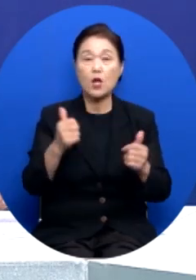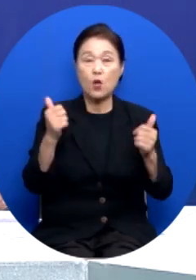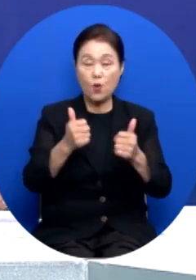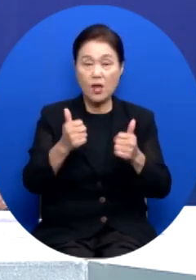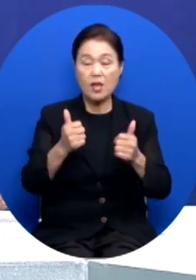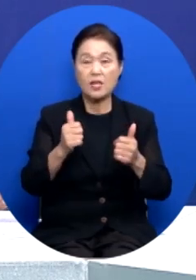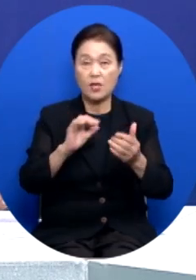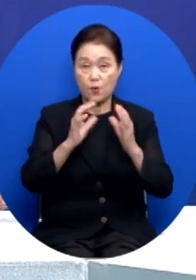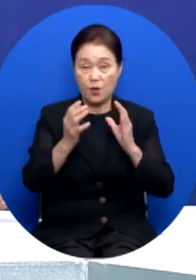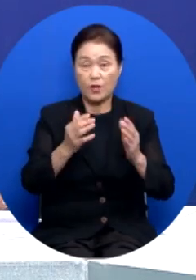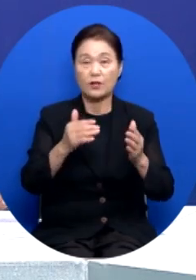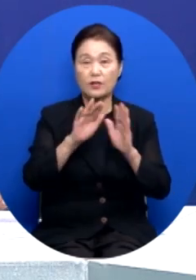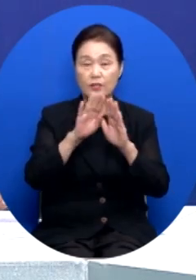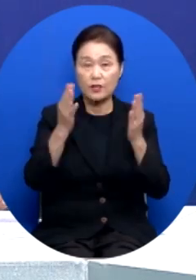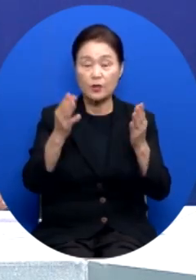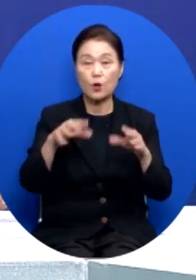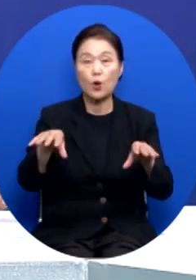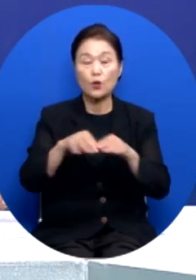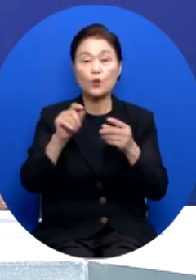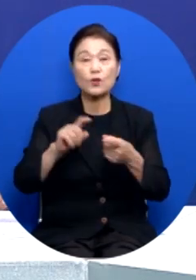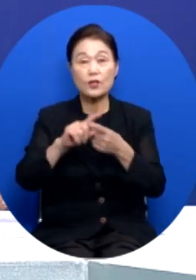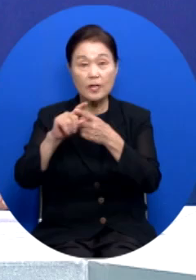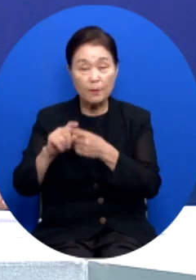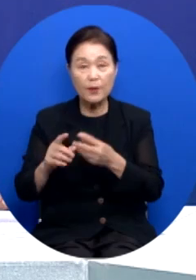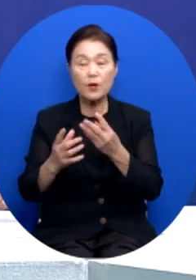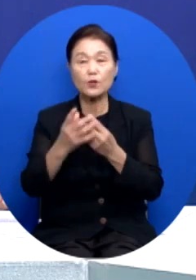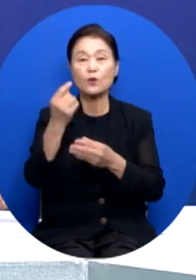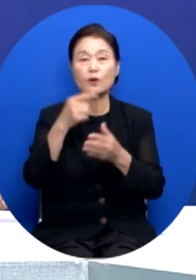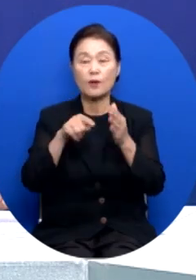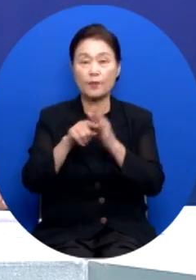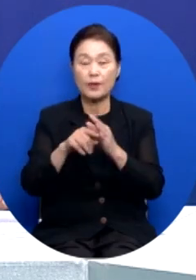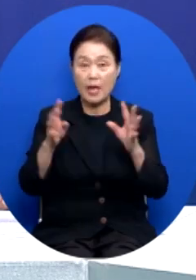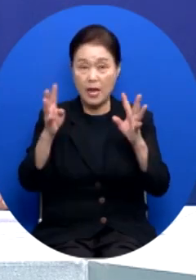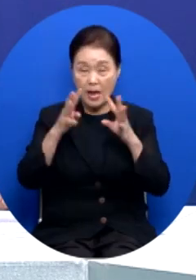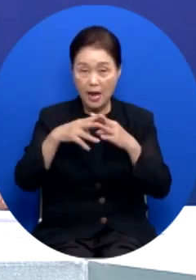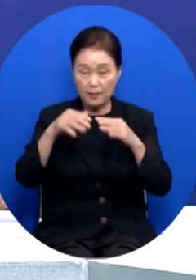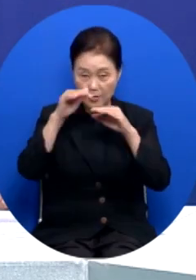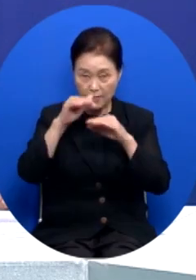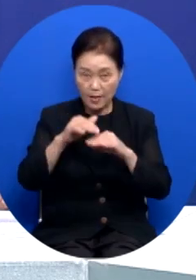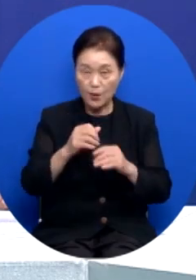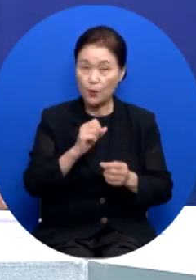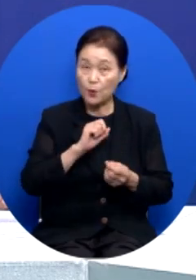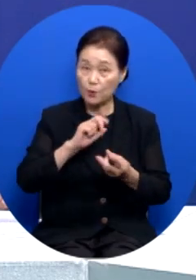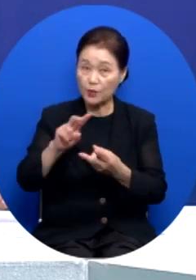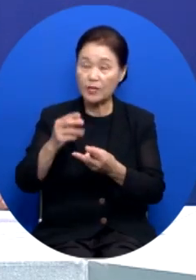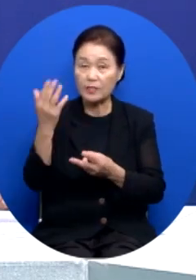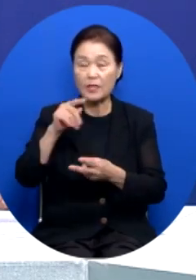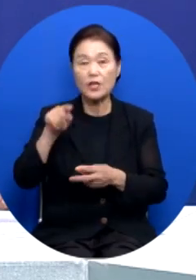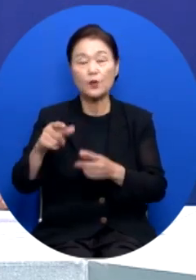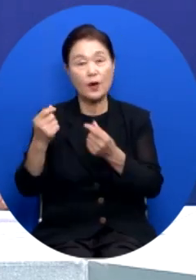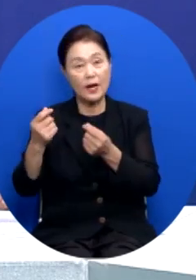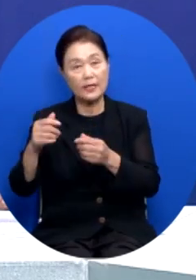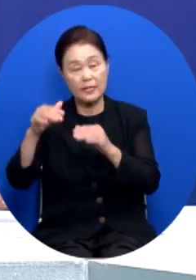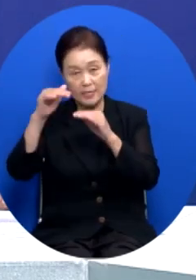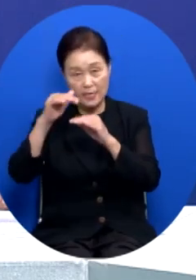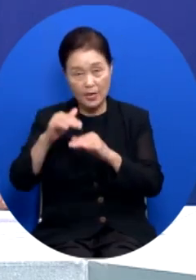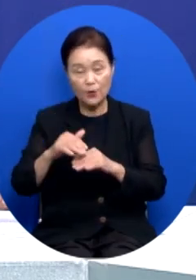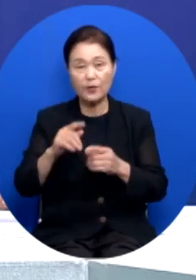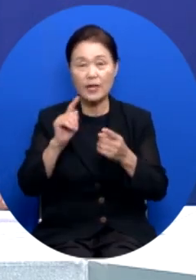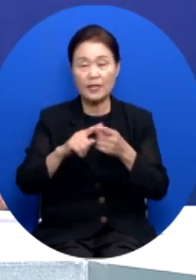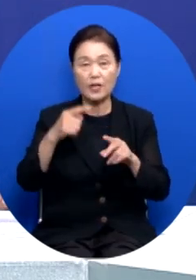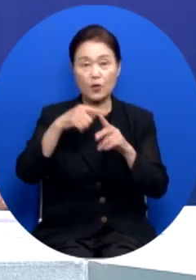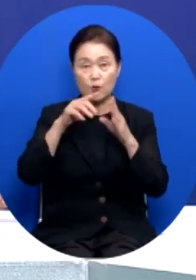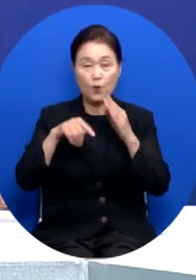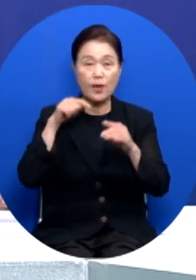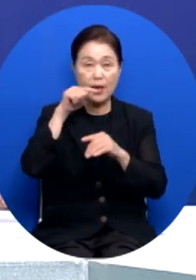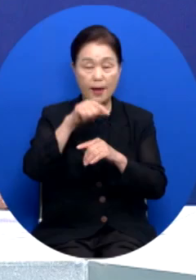회의를 열고 한국기독교총연합회와의 통합을 위한 합의문 초안을 보냈는데요. 한교총의 이런 행보에 교계 안팎의 이목이